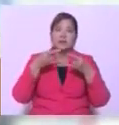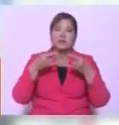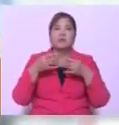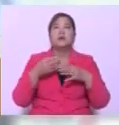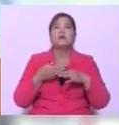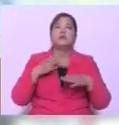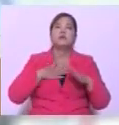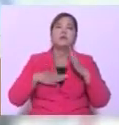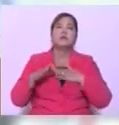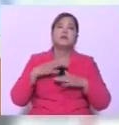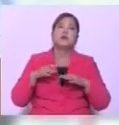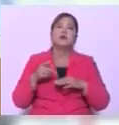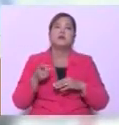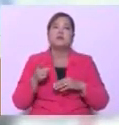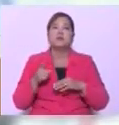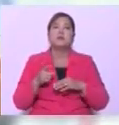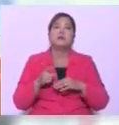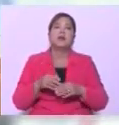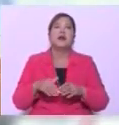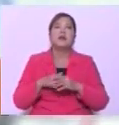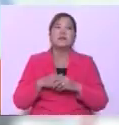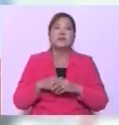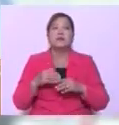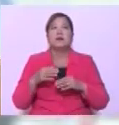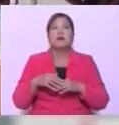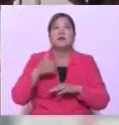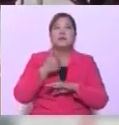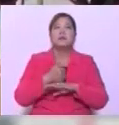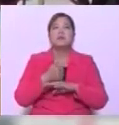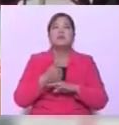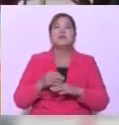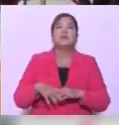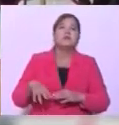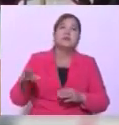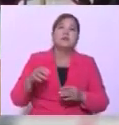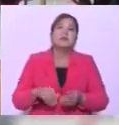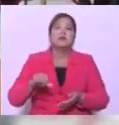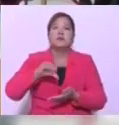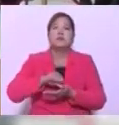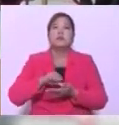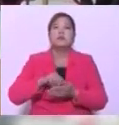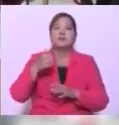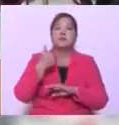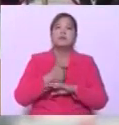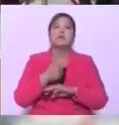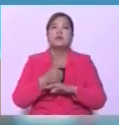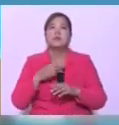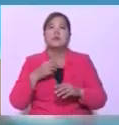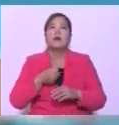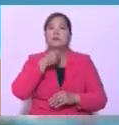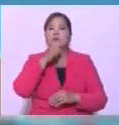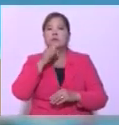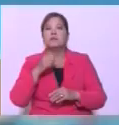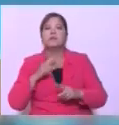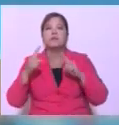что... Я пожимала руку самому президенту. На участке Касым-Жомарт Токаев провел брифинг для журналистов.